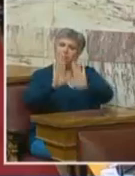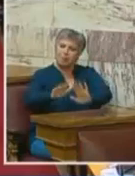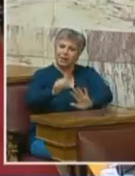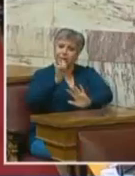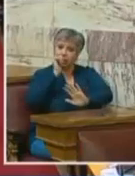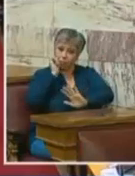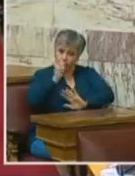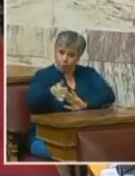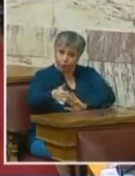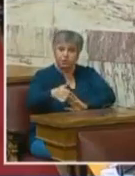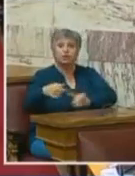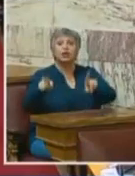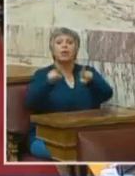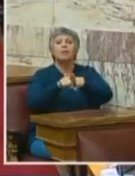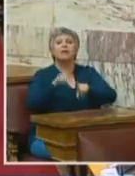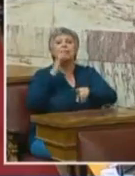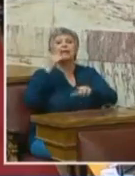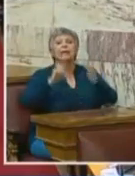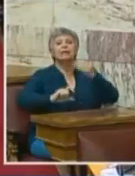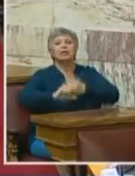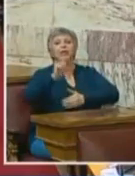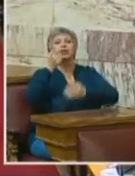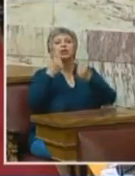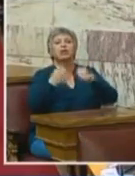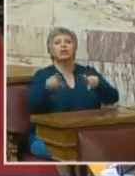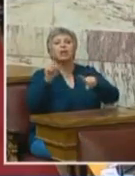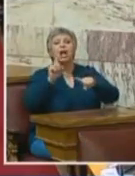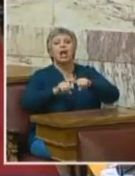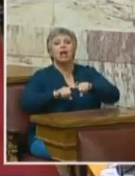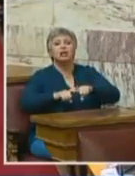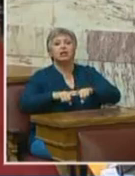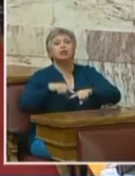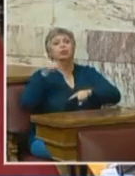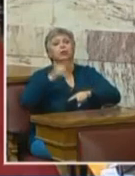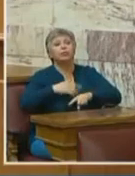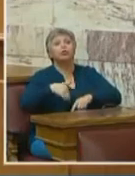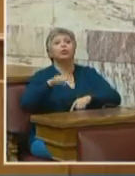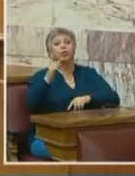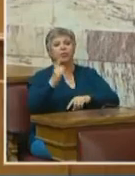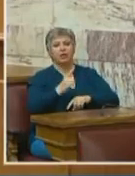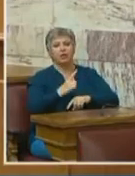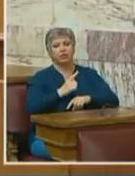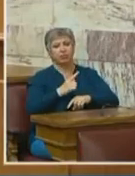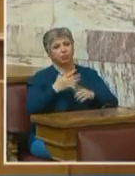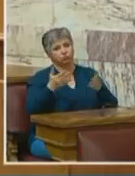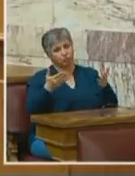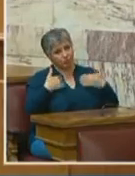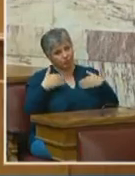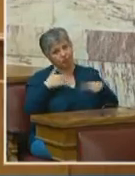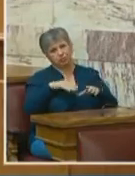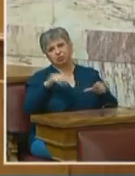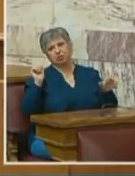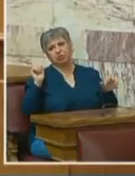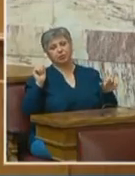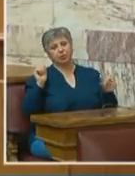μαζί με τη Χρυσή Αυγή και τον κύριο Καμένο, ο οποίος δεν εμφανίστηκε καν σήμερα σε αυτήν εδώ πέρα την αίθουσα. Για άλλη μια